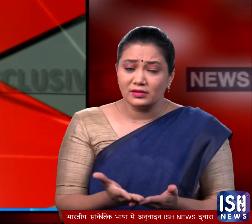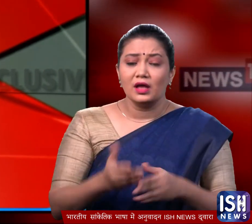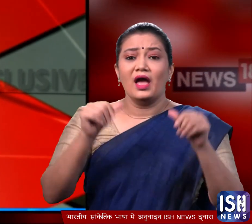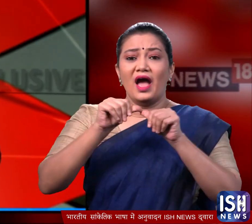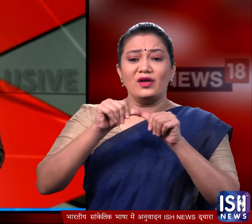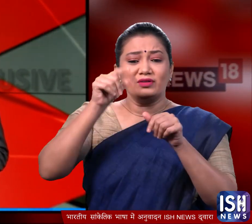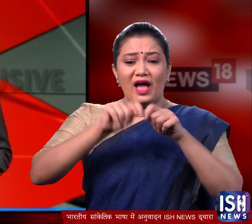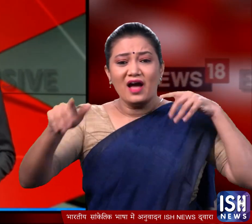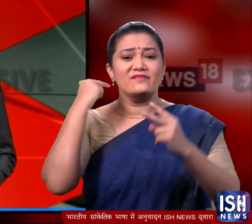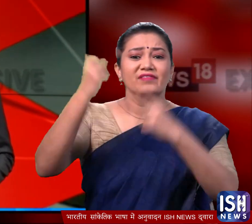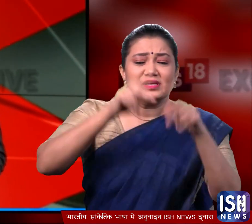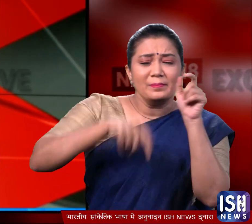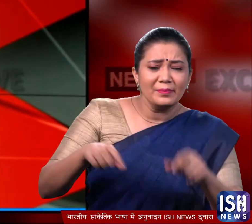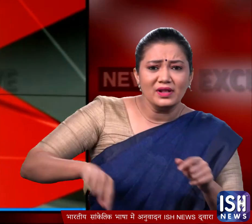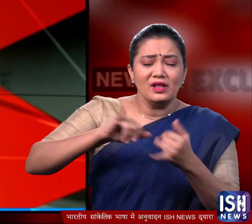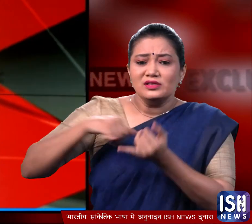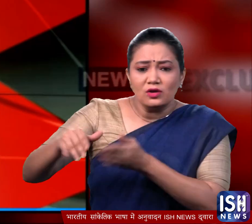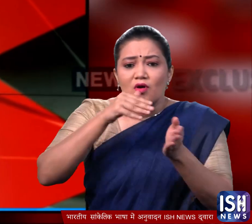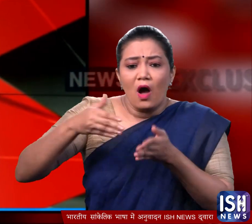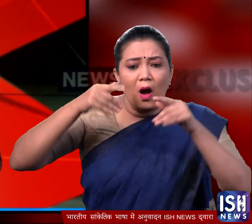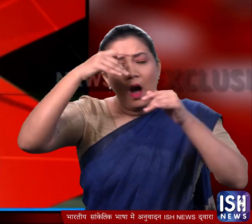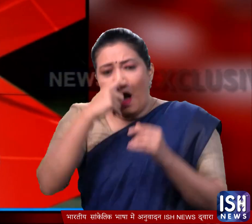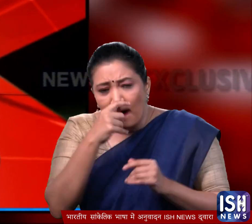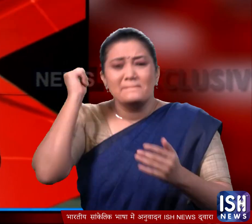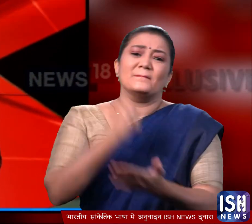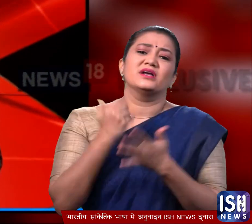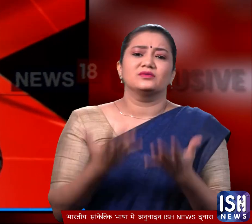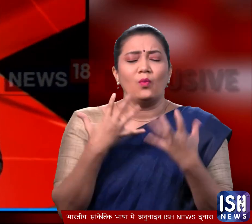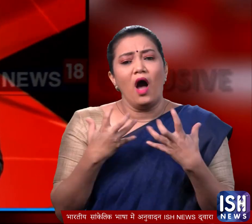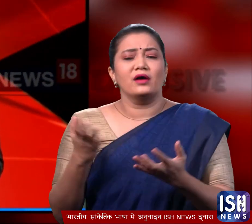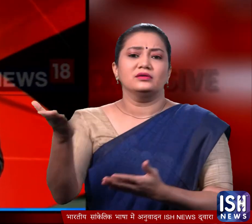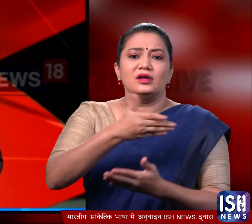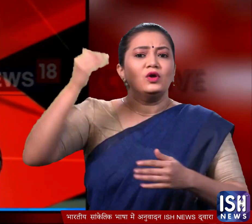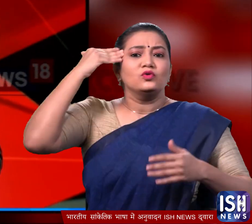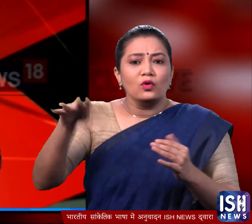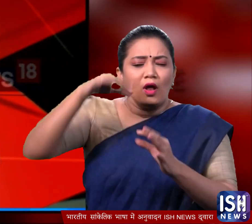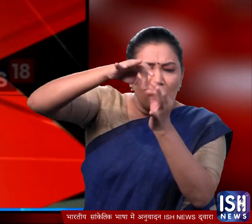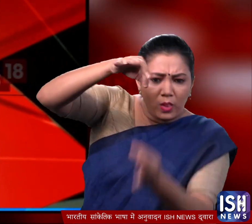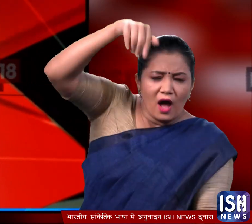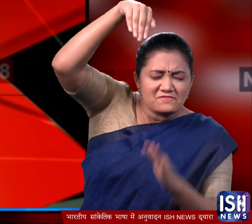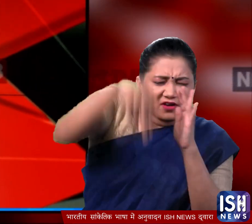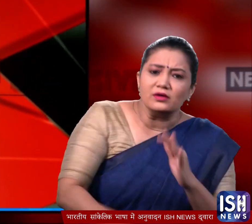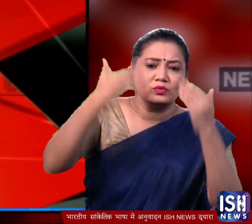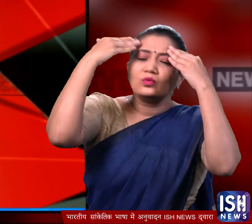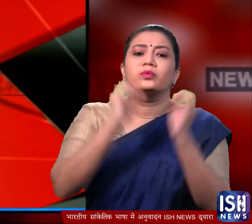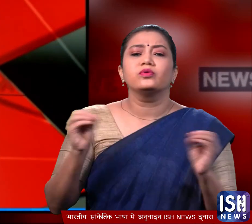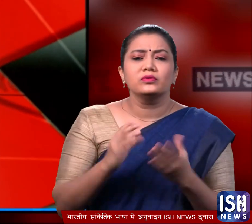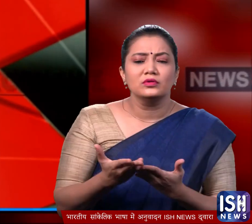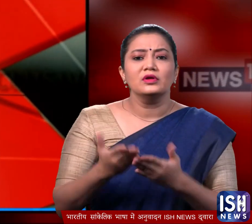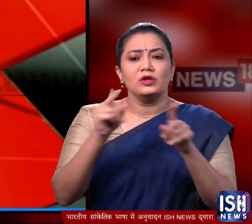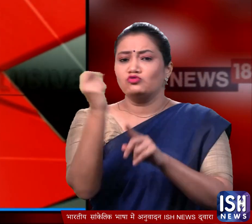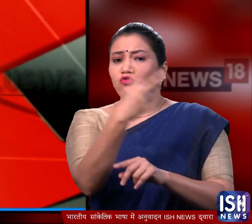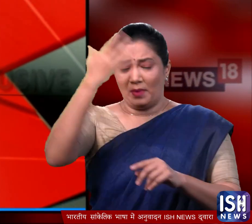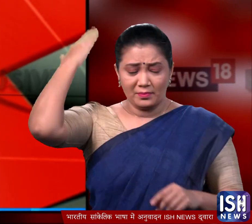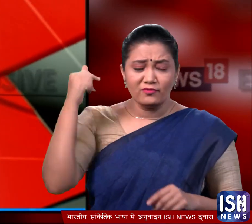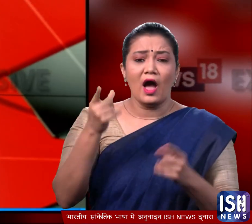लेकिन अयोध्या आने वाले श्रद्धालु सरयू में डुबकी लगाए बिना लौटना नहीं चाहते, जिनको अंदाजा भी नहीं होता कि नदी की गहराई कितनी है, जिसकी वजह से